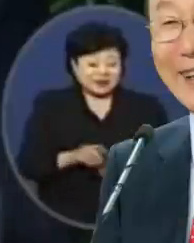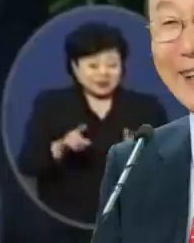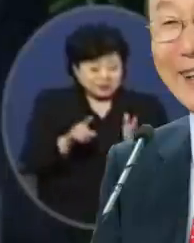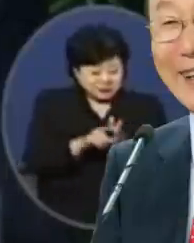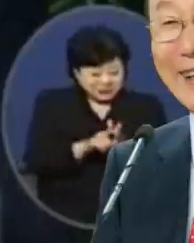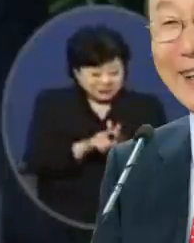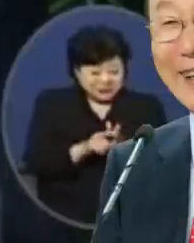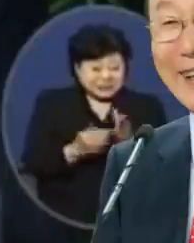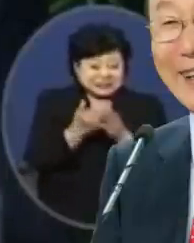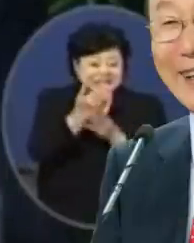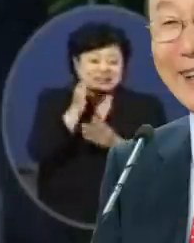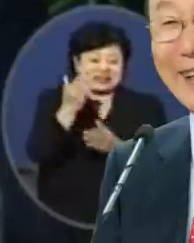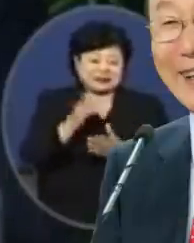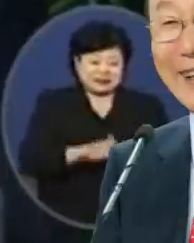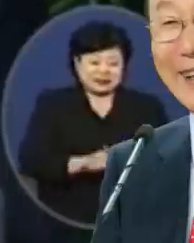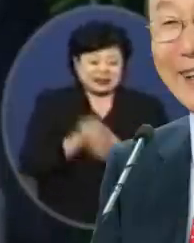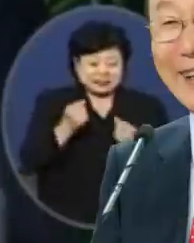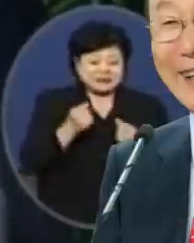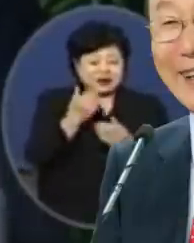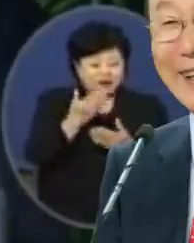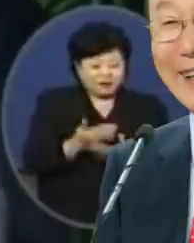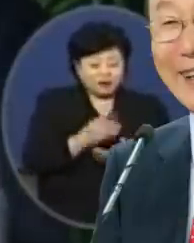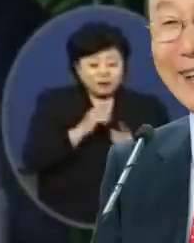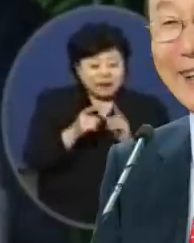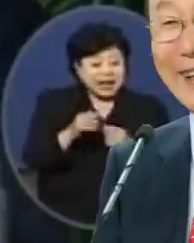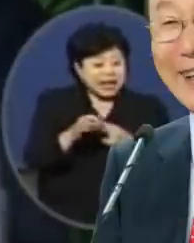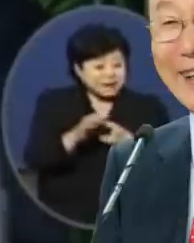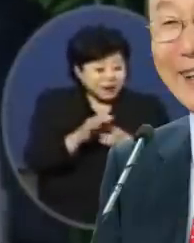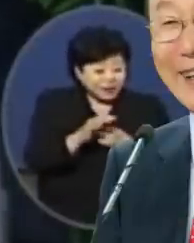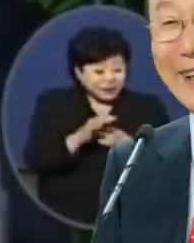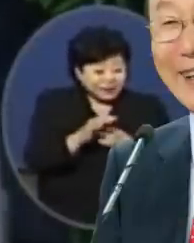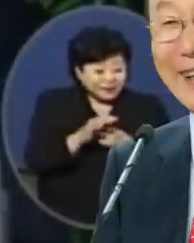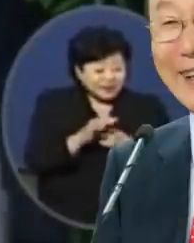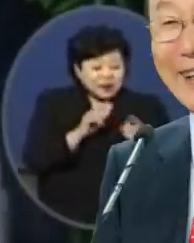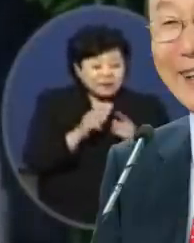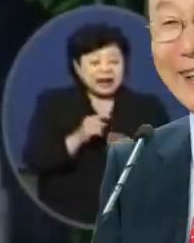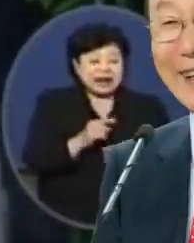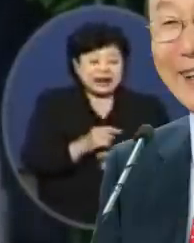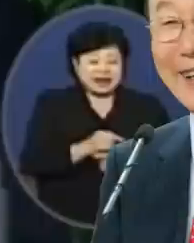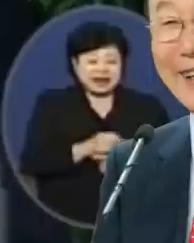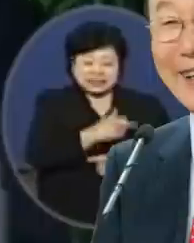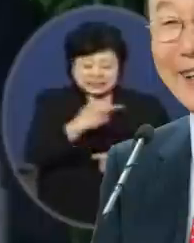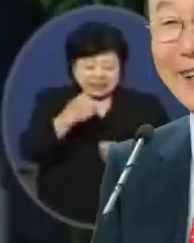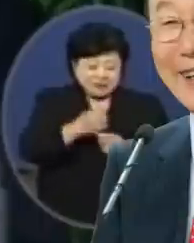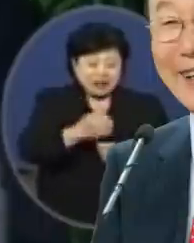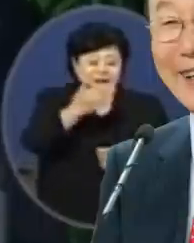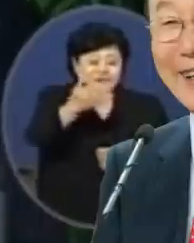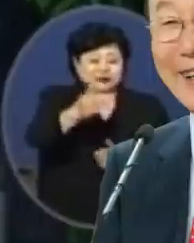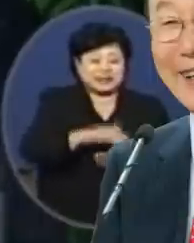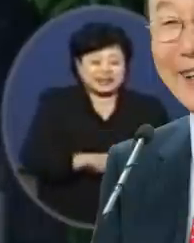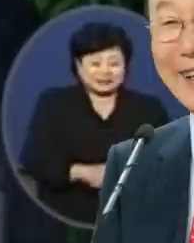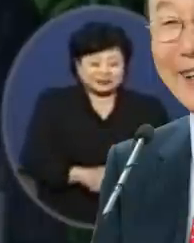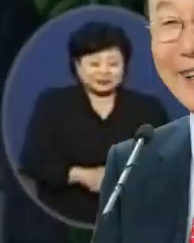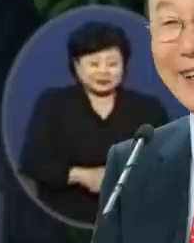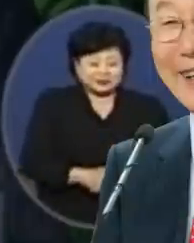믿음이 힘을 얻고 말을 하면은 말이 말을 크게 만들어주는 것입니다.